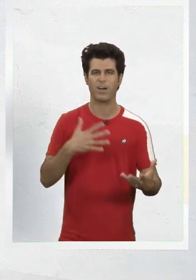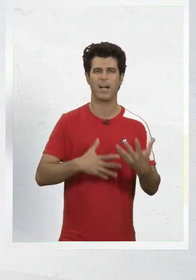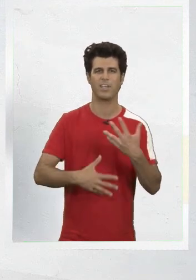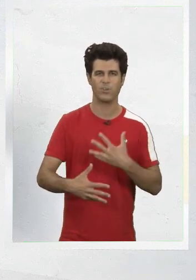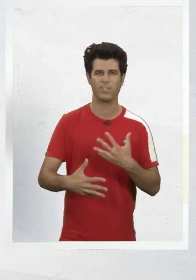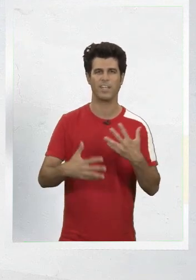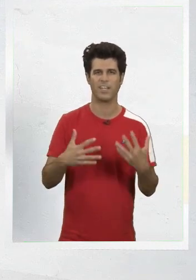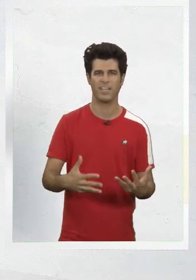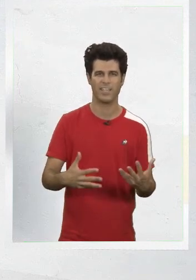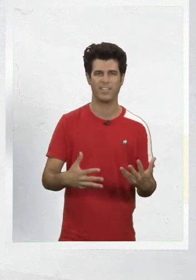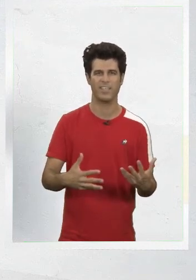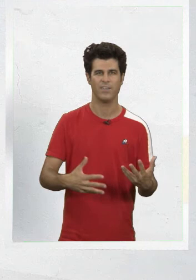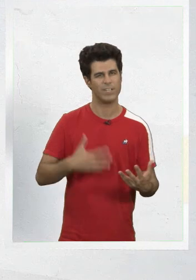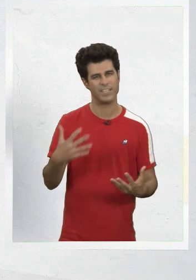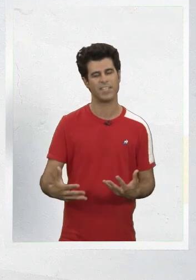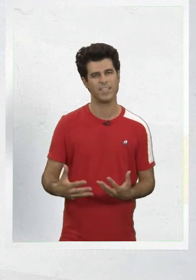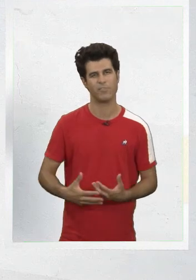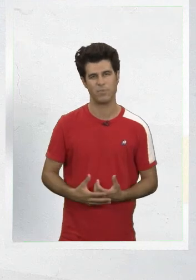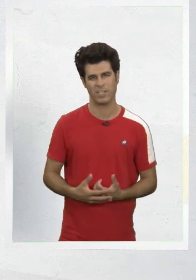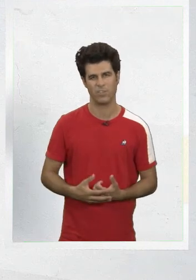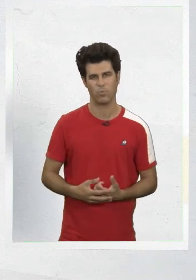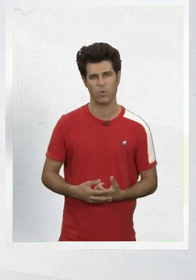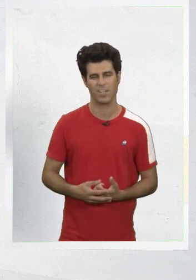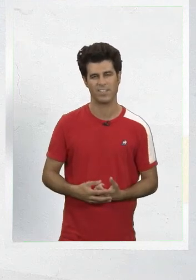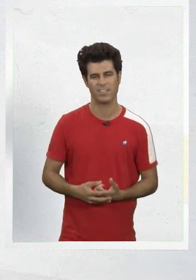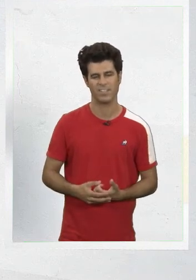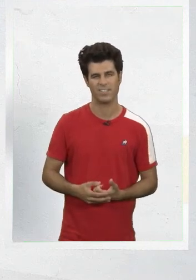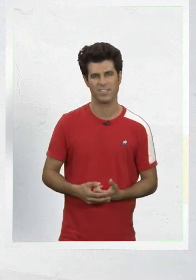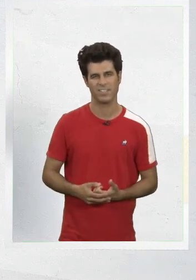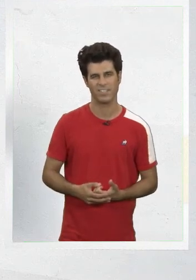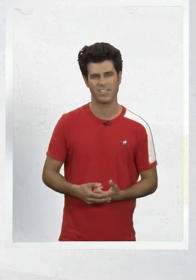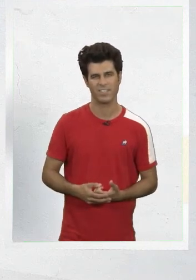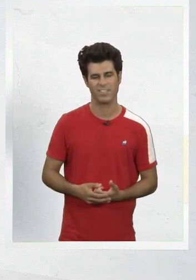מאיפה הרעיון לנגן ולהתנדב בדיור מוגן?